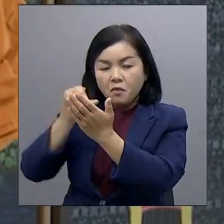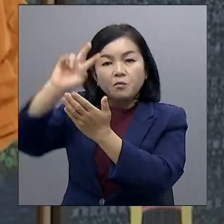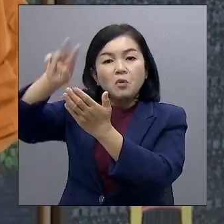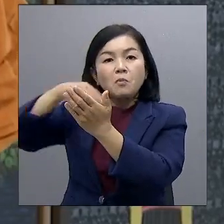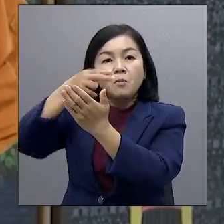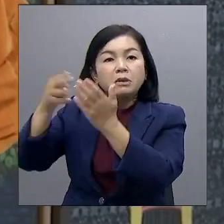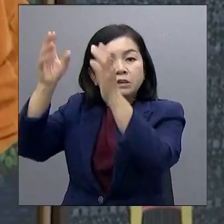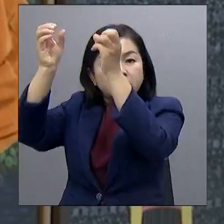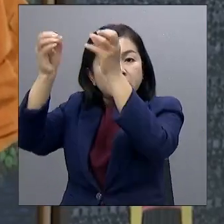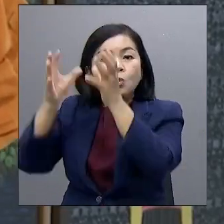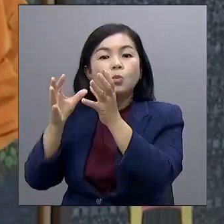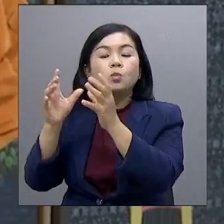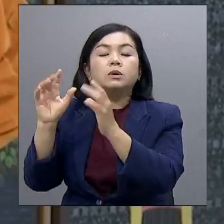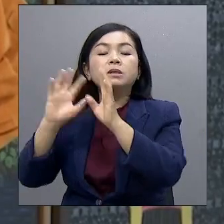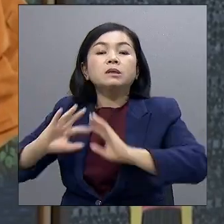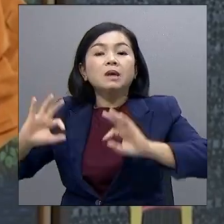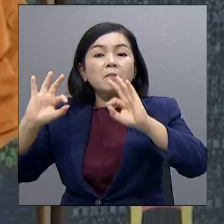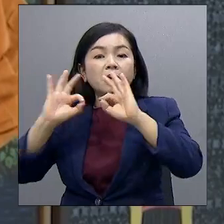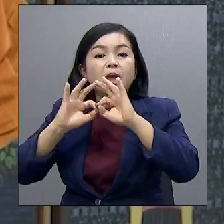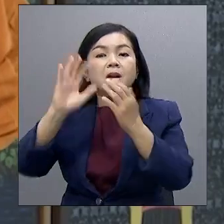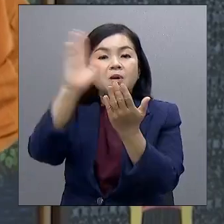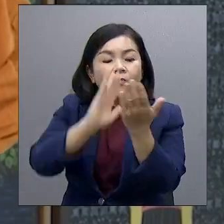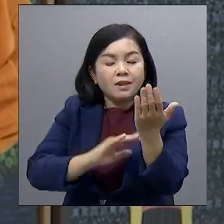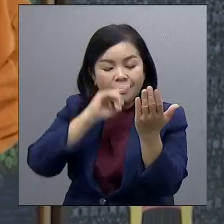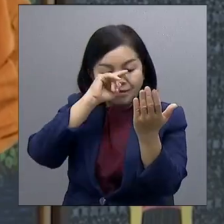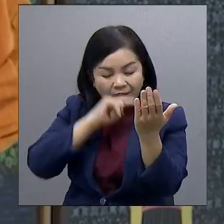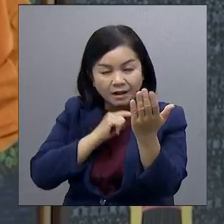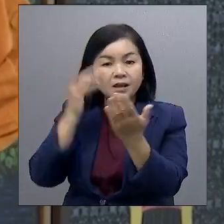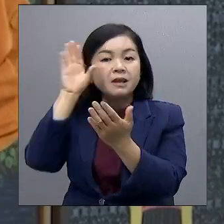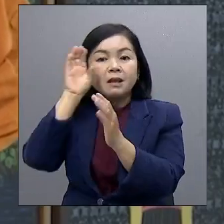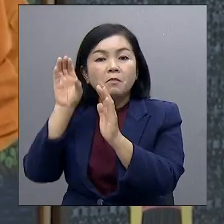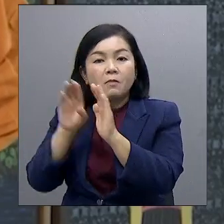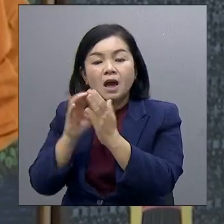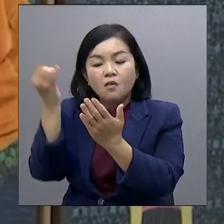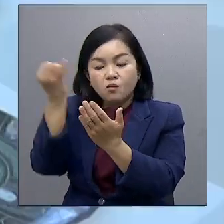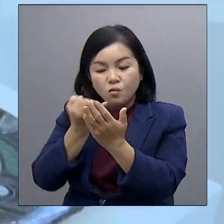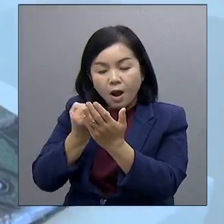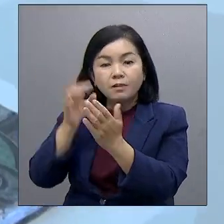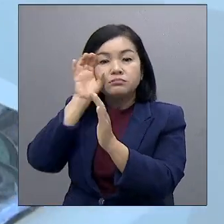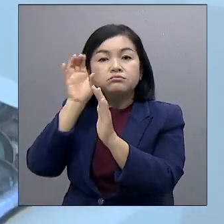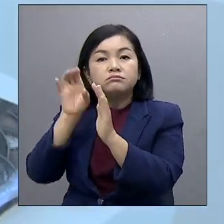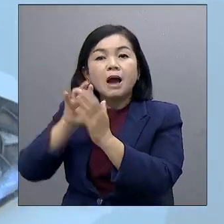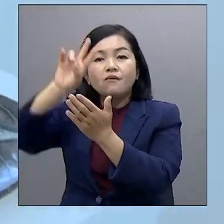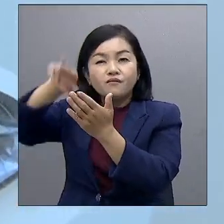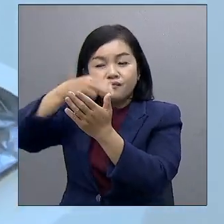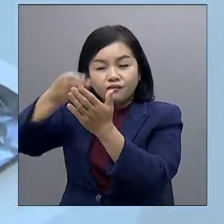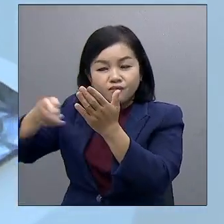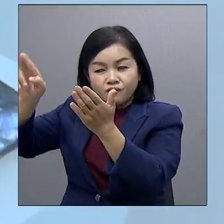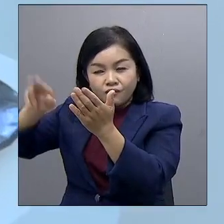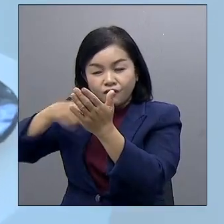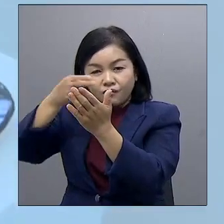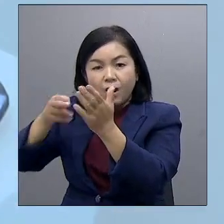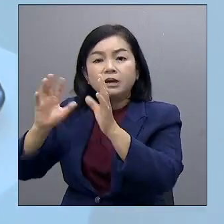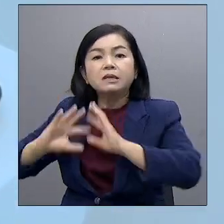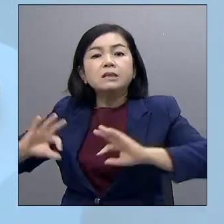เสาหลักเสานึงของเอ่อศิลปะร่วมสมัยของไทยเป็นบุคคลที่สำคัญมากแล้วก็เป็นผู้ที่บุก